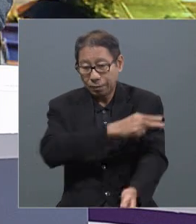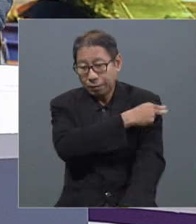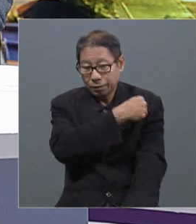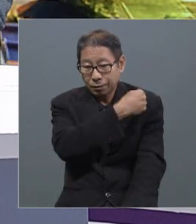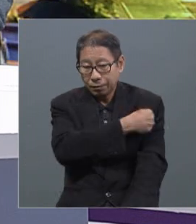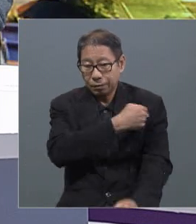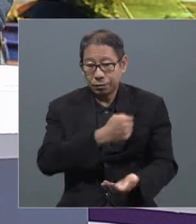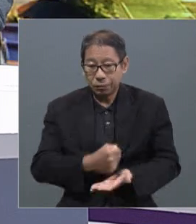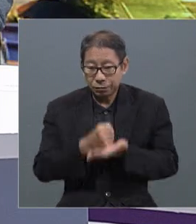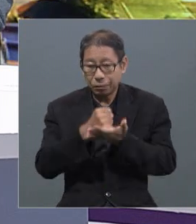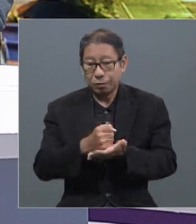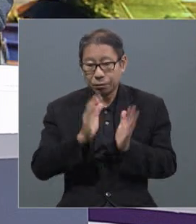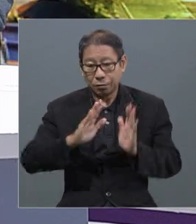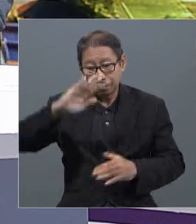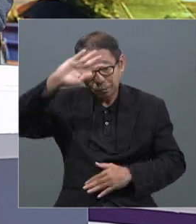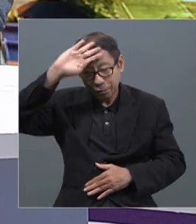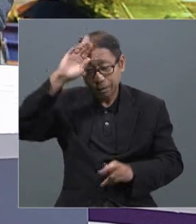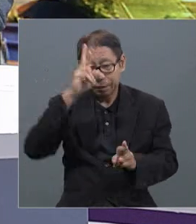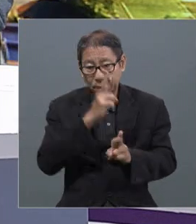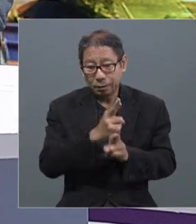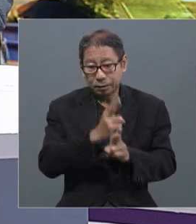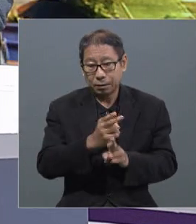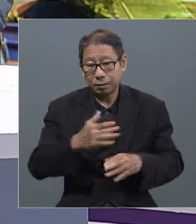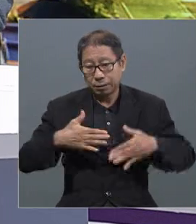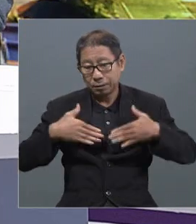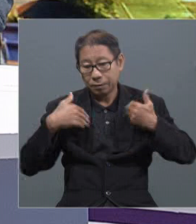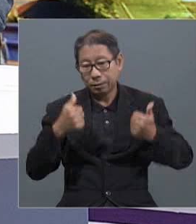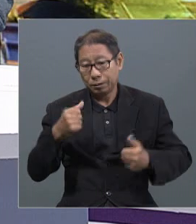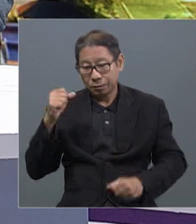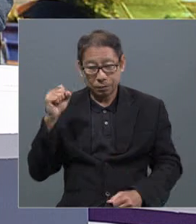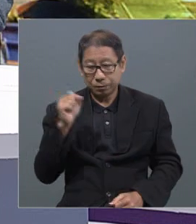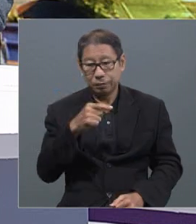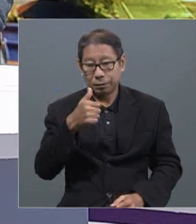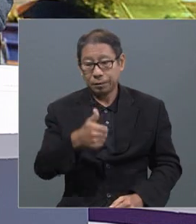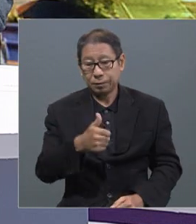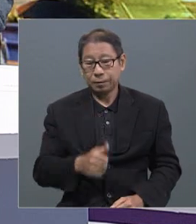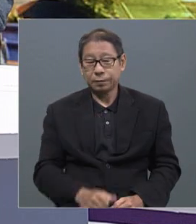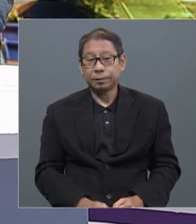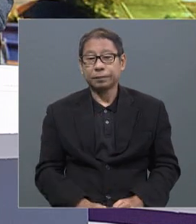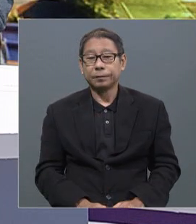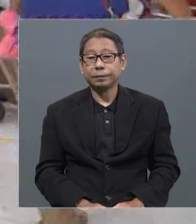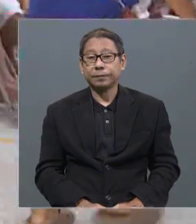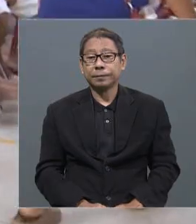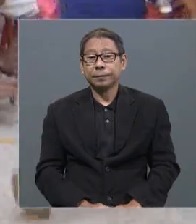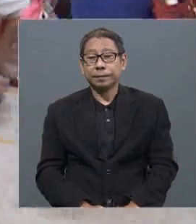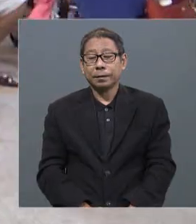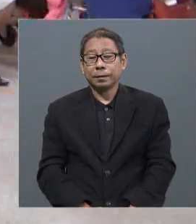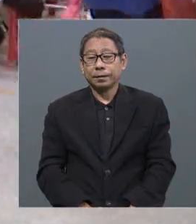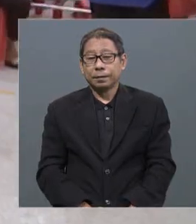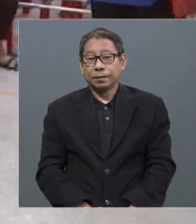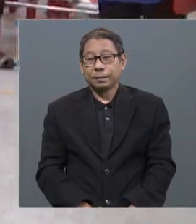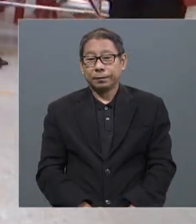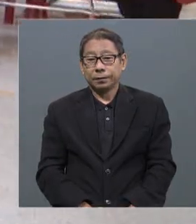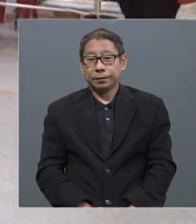สมัยทำให้ผู้ป่วยเข้าถึงการรักษาสะดวกรวดเร็วมากขึ้นติดตามจากรายงานค่ะ ถ้าไม่มีโรงพยาบ